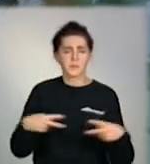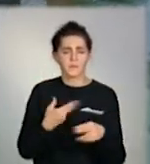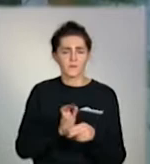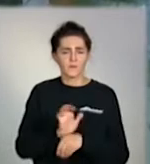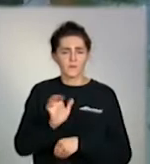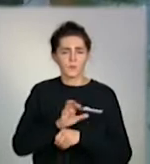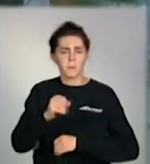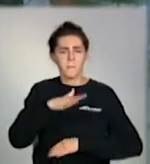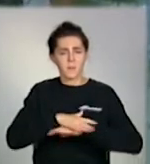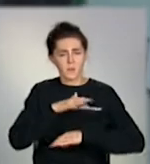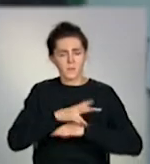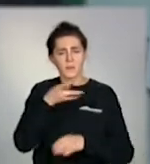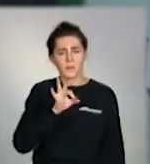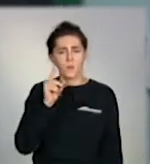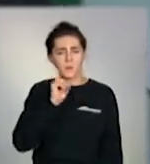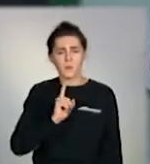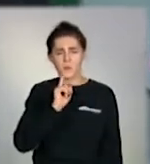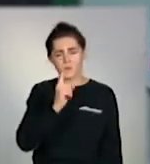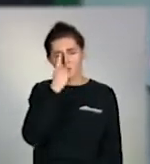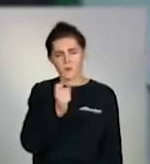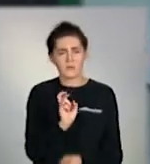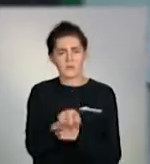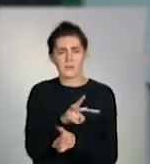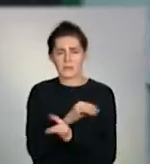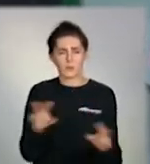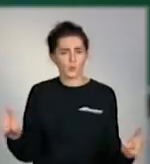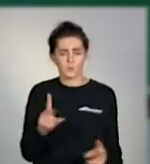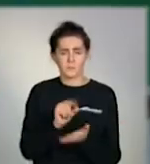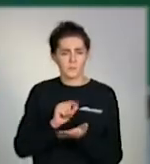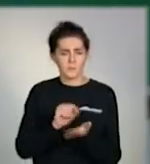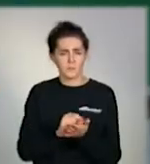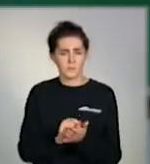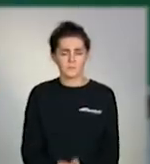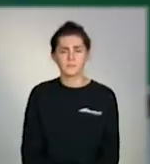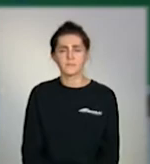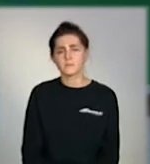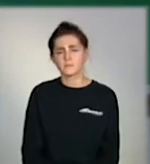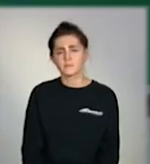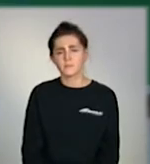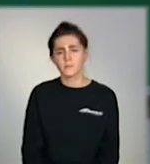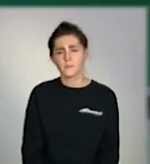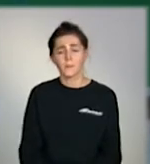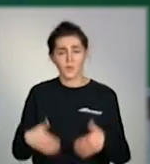в банках. Однак поки до них не звернувся жоден пенсіонер. На даний момент механізм